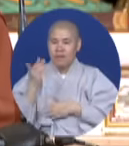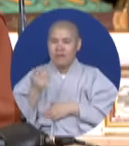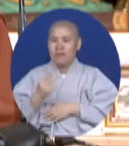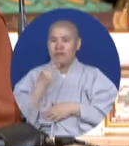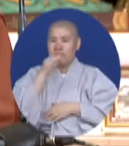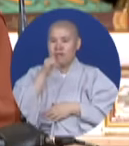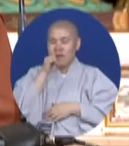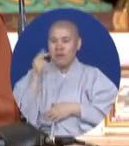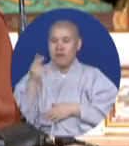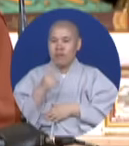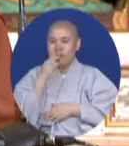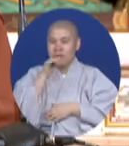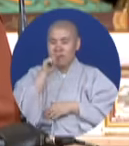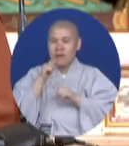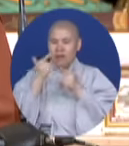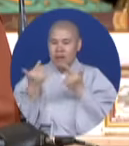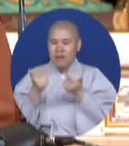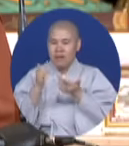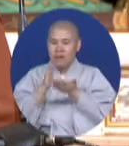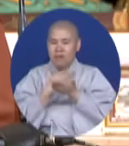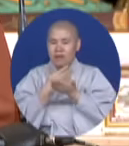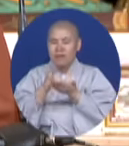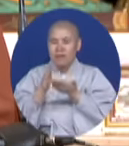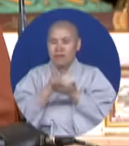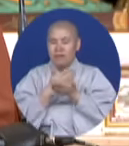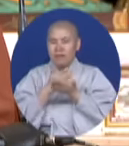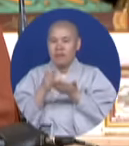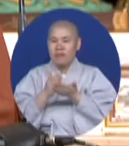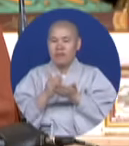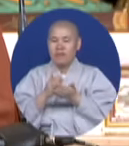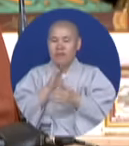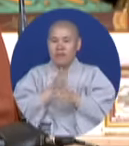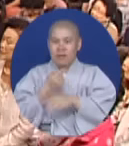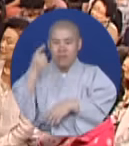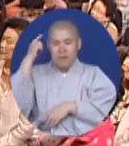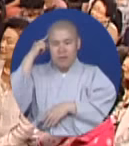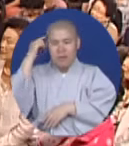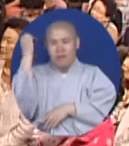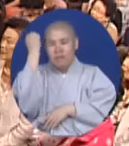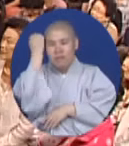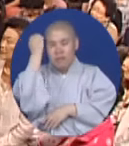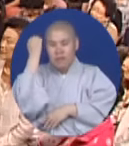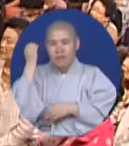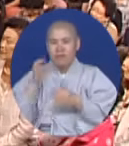중생과 중생 아닌 거 갈라놓는단 말이에요. 이게 이제 망념이고 번내죠.